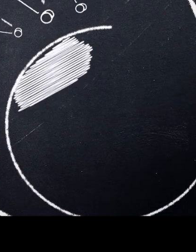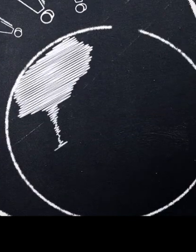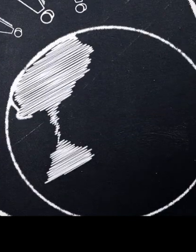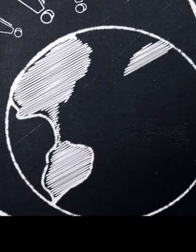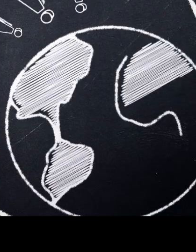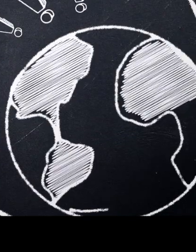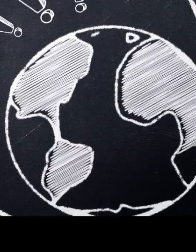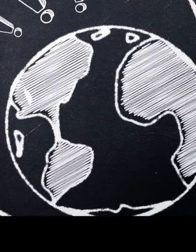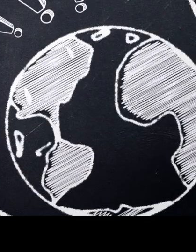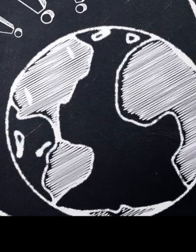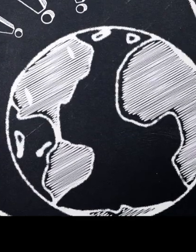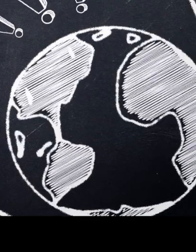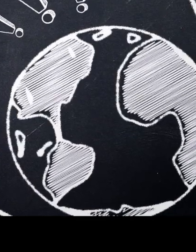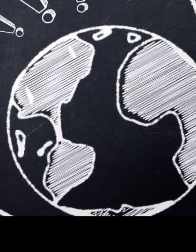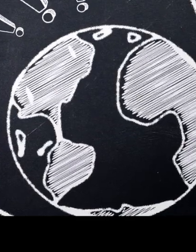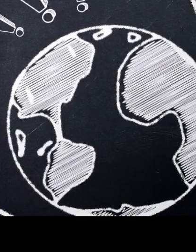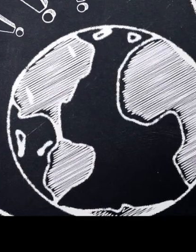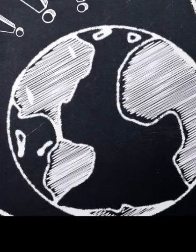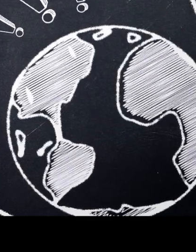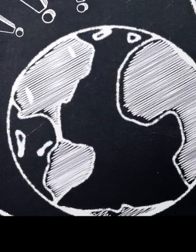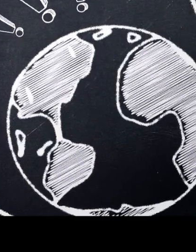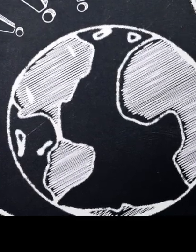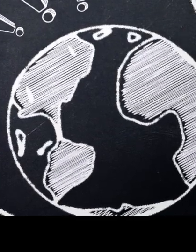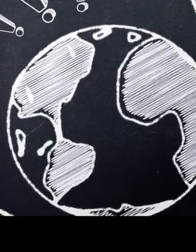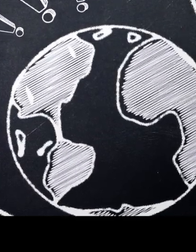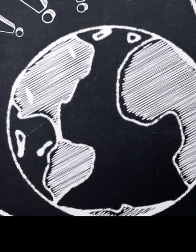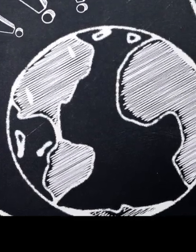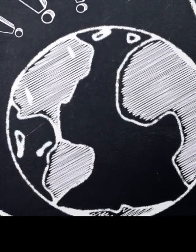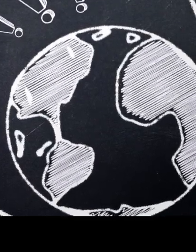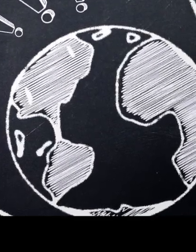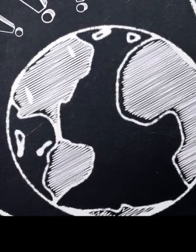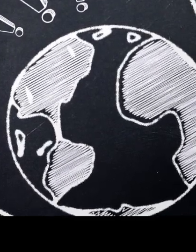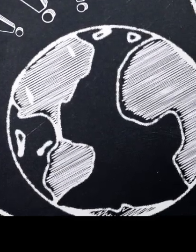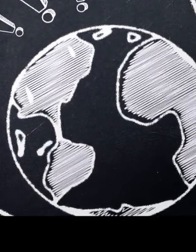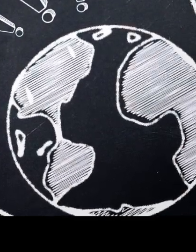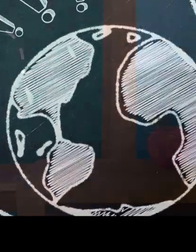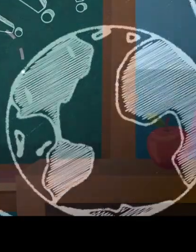그럼 이번에는 수어로 표현하는 수학식을 만나볼까요?